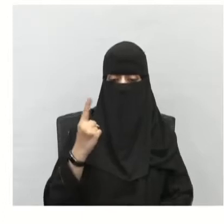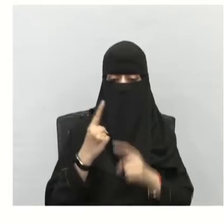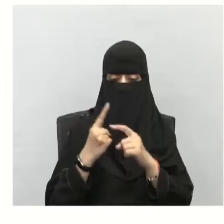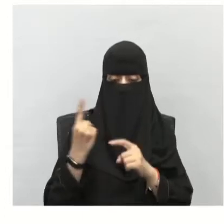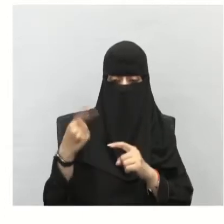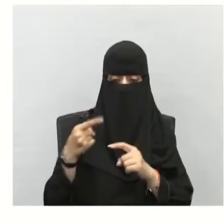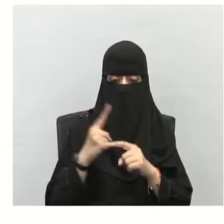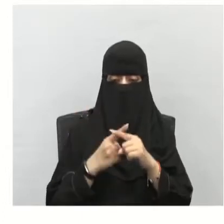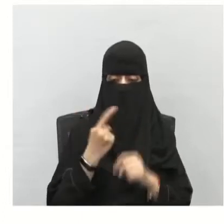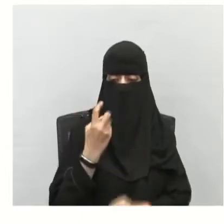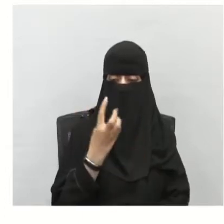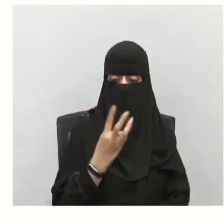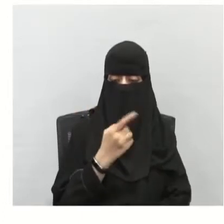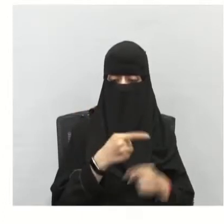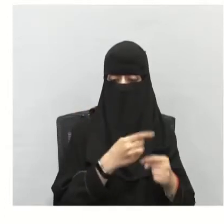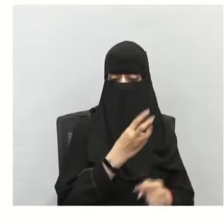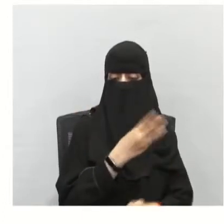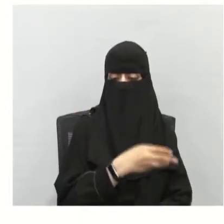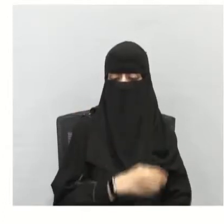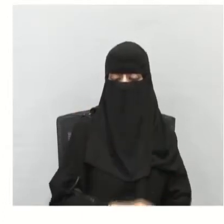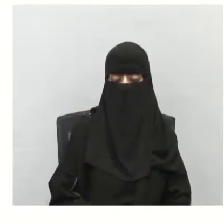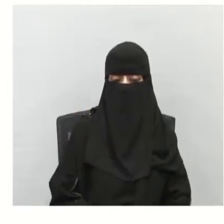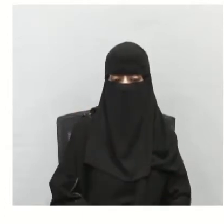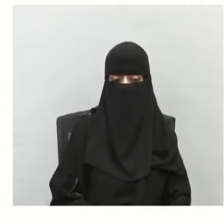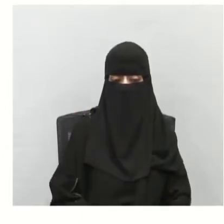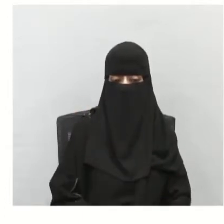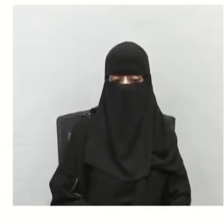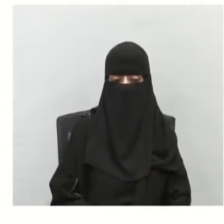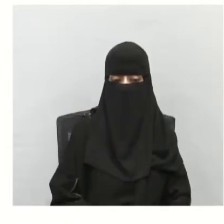10 ضرب 3 يساوي 30.